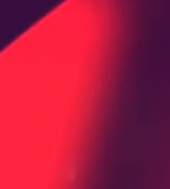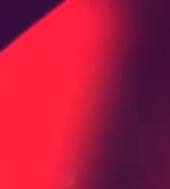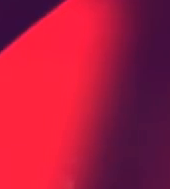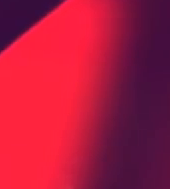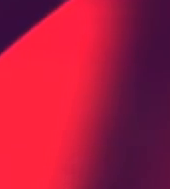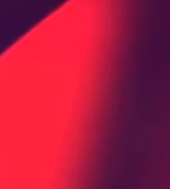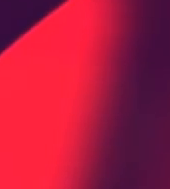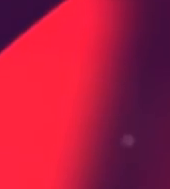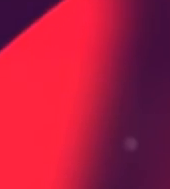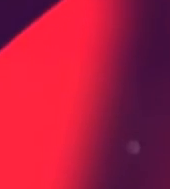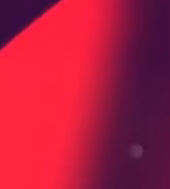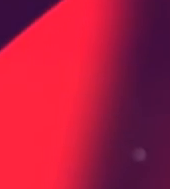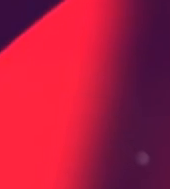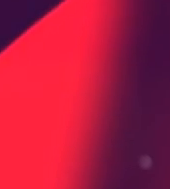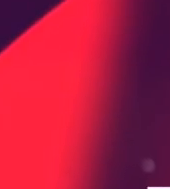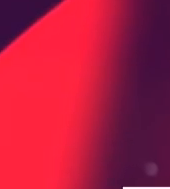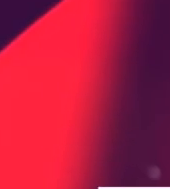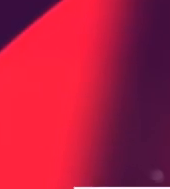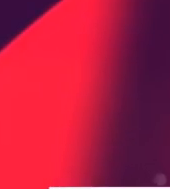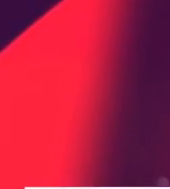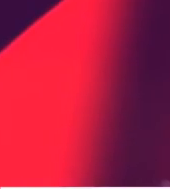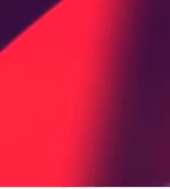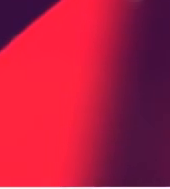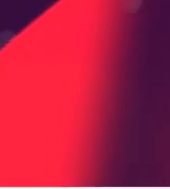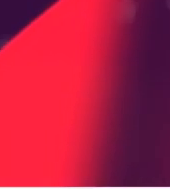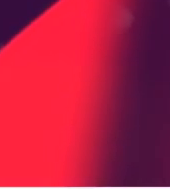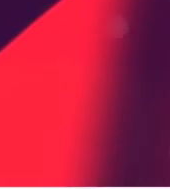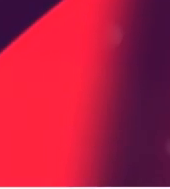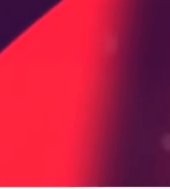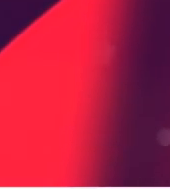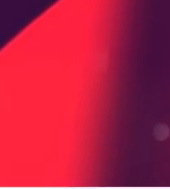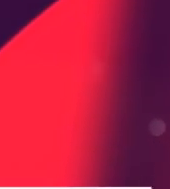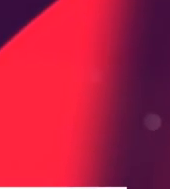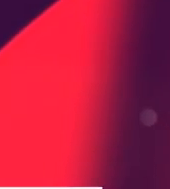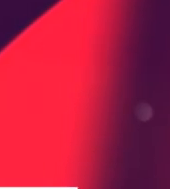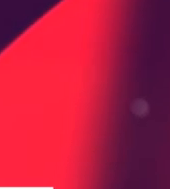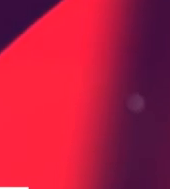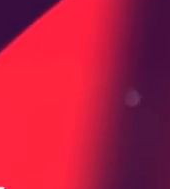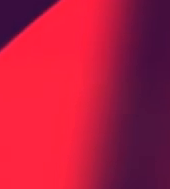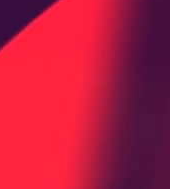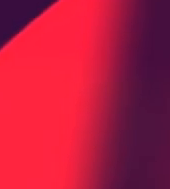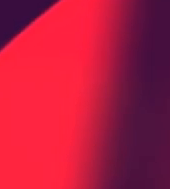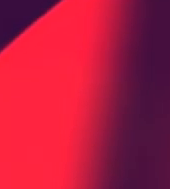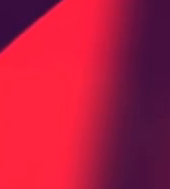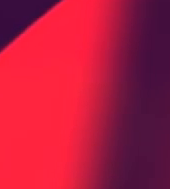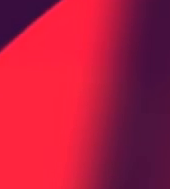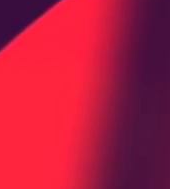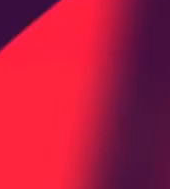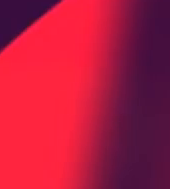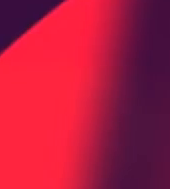දිනපතා අලුත් වීඩියෝ සහ ප්‍රවෘත්ති නැරඹීමට ඉහත බටන් එක ක්ලික් කර සියත ටීවී සබ්ස්ක්‍රයිබ් කරන්න.